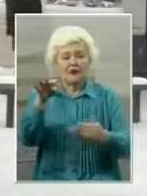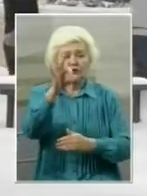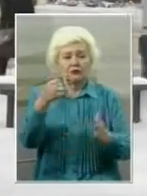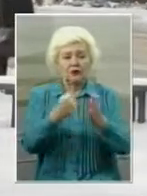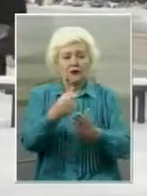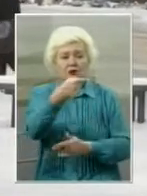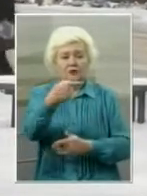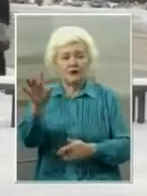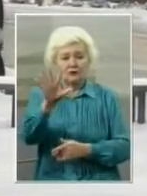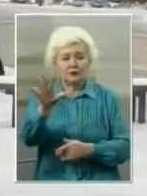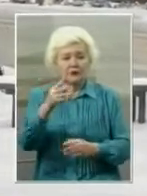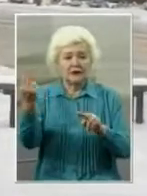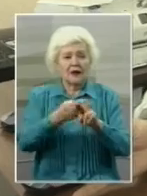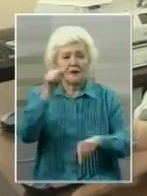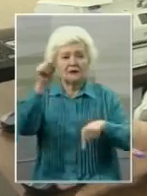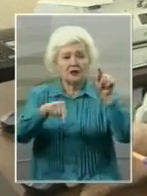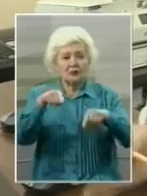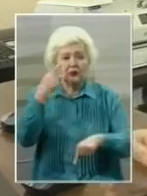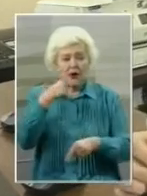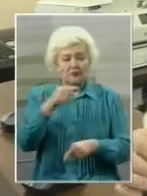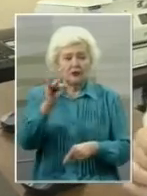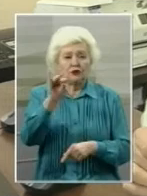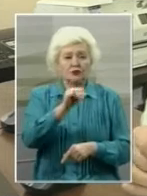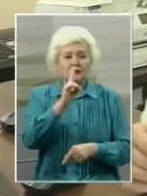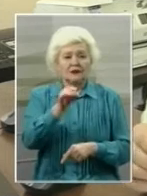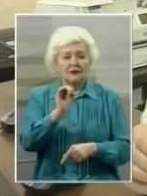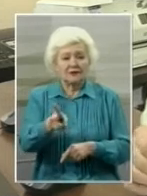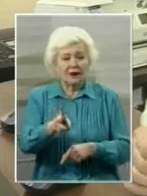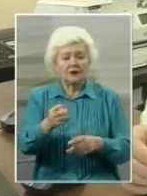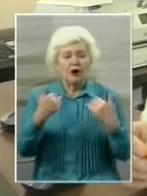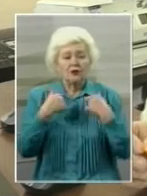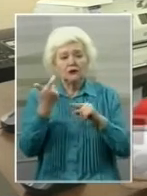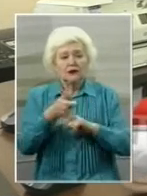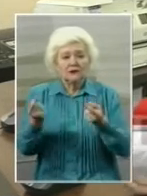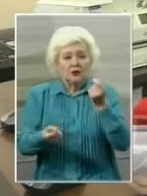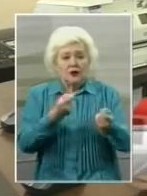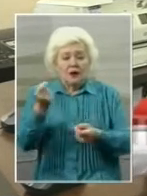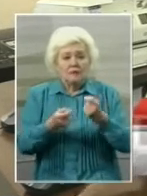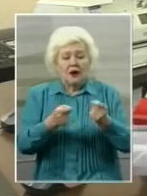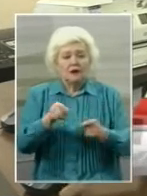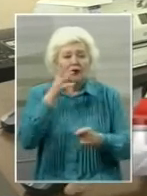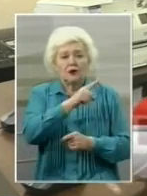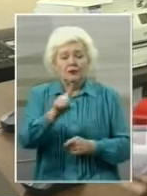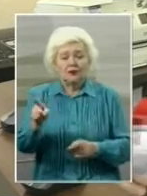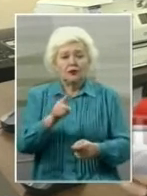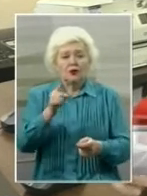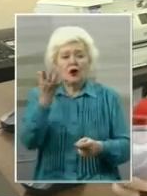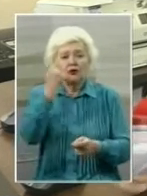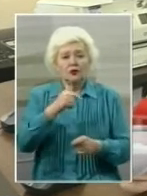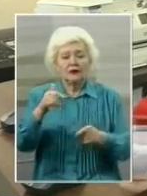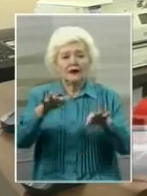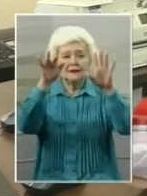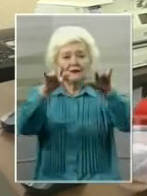до мінус 5 без опадів, говорить Юрій Кіріяк. У нас дуже мало періодів, коли в нас є дійсно коли снігові